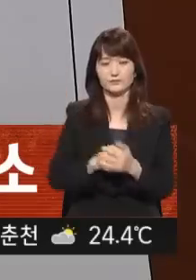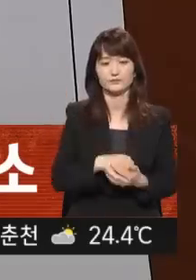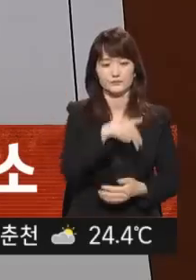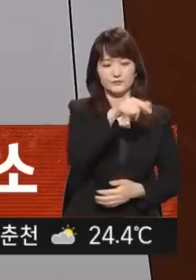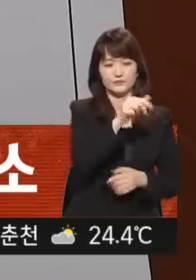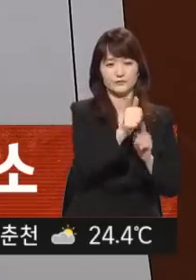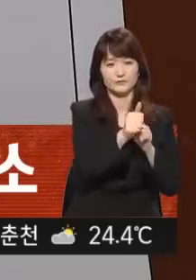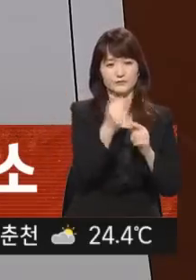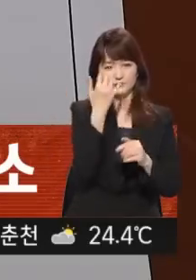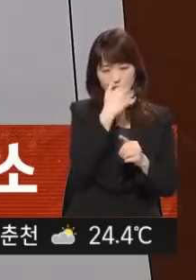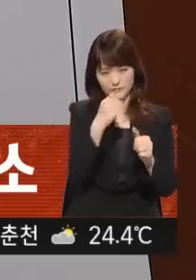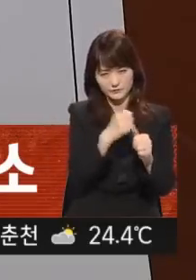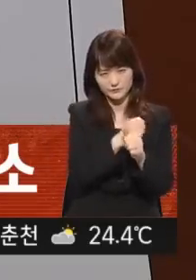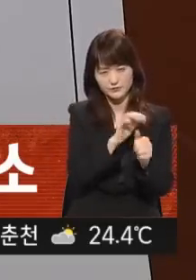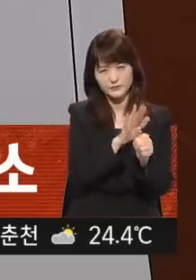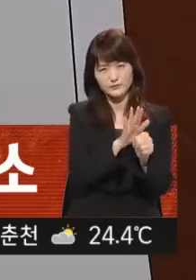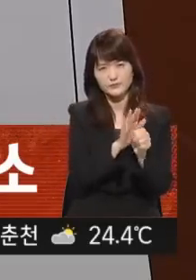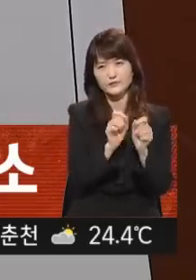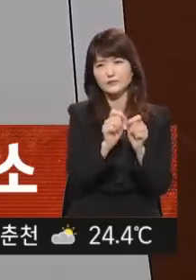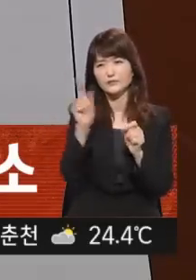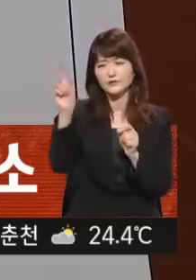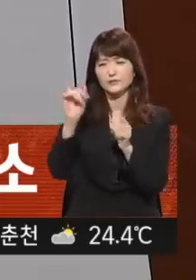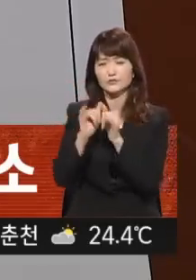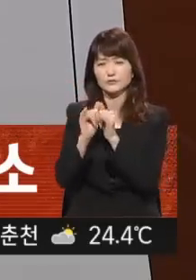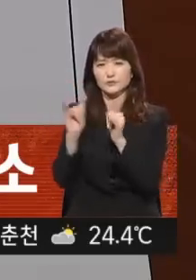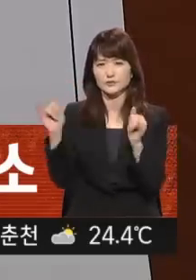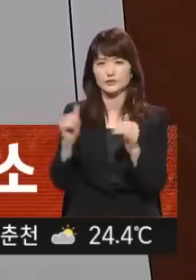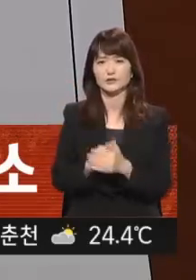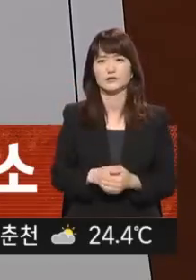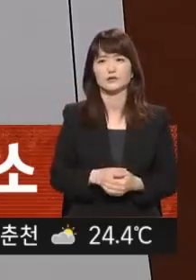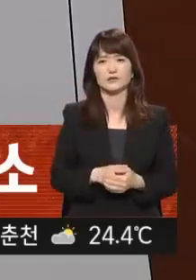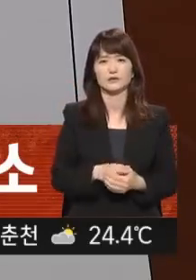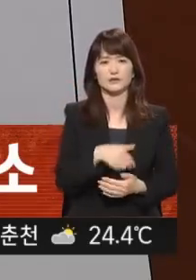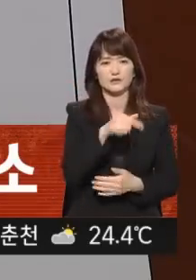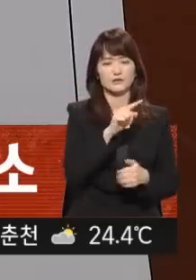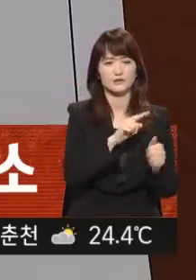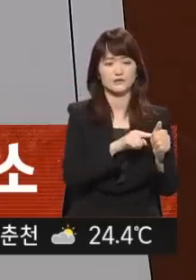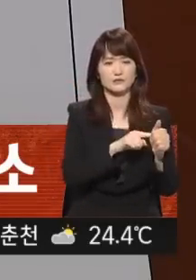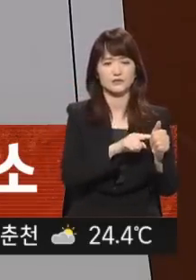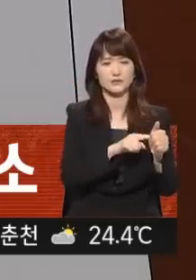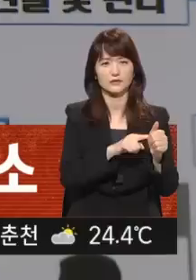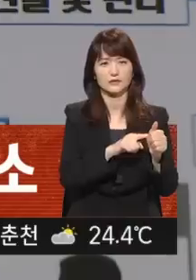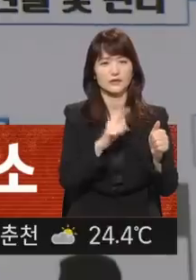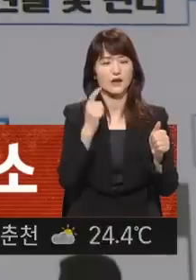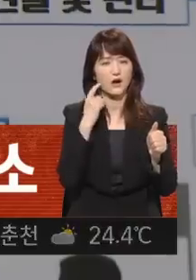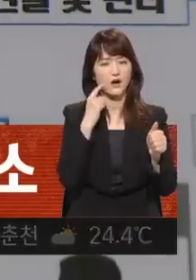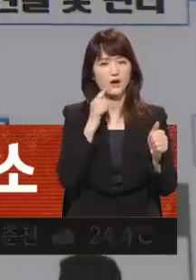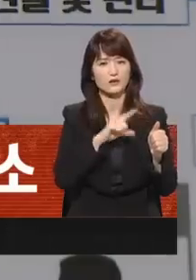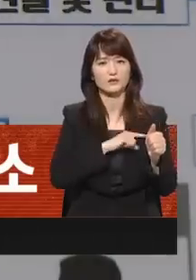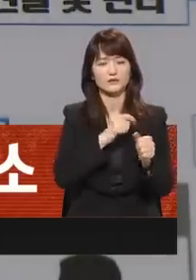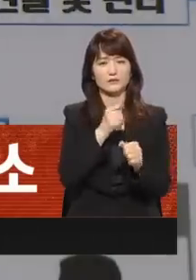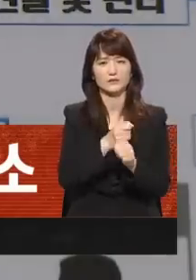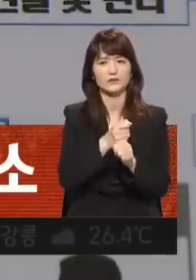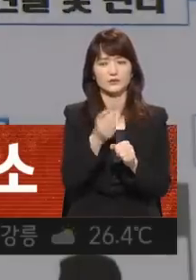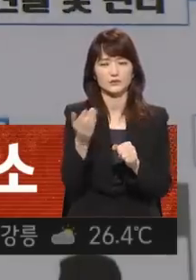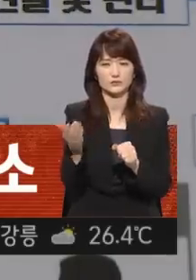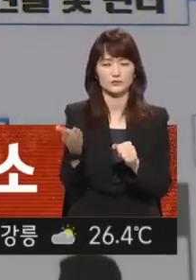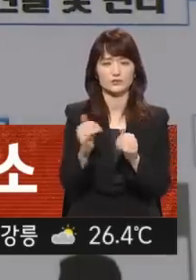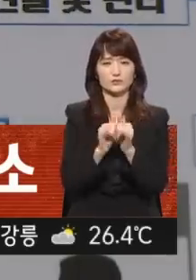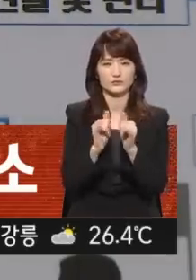성폭력을 놓은이 JMS 간부 대부분이 정명석이 예명을 직접 지어준 여성들인 것으로 알려지고 있습니다 자